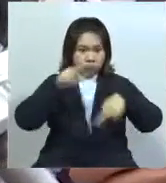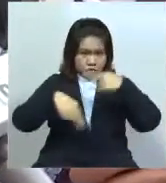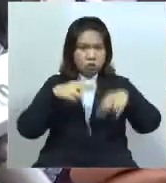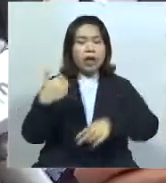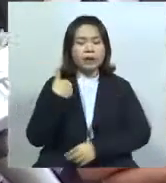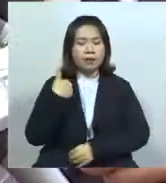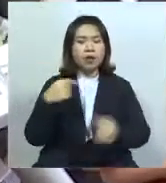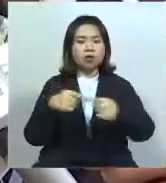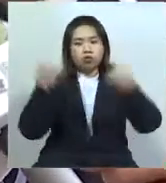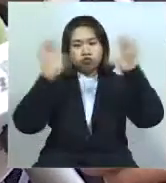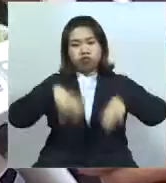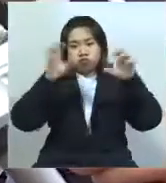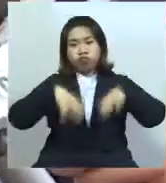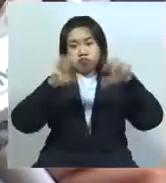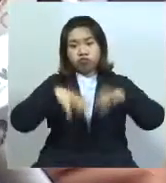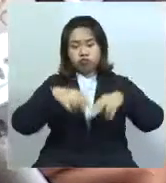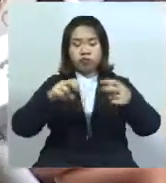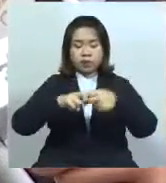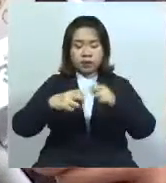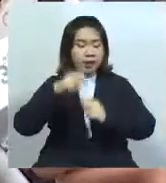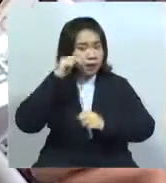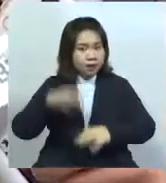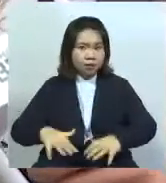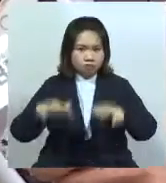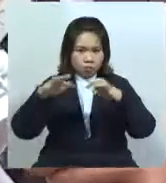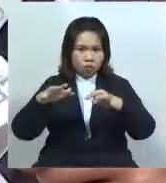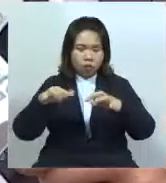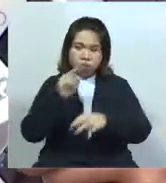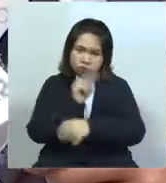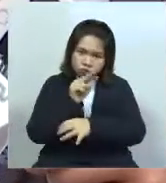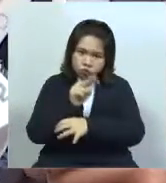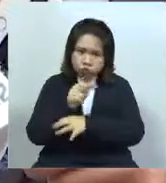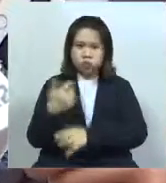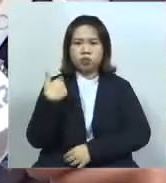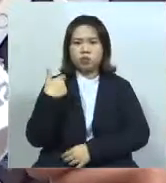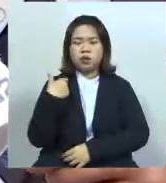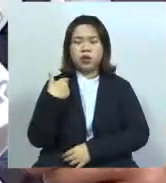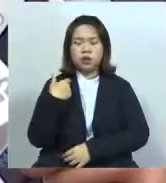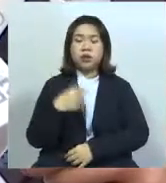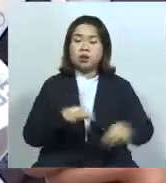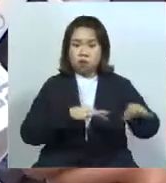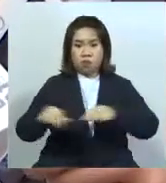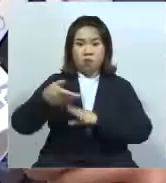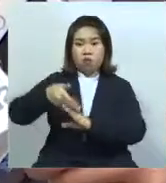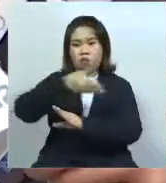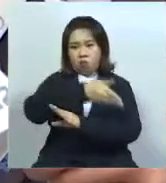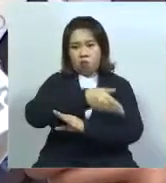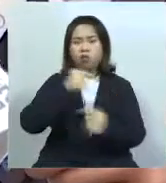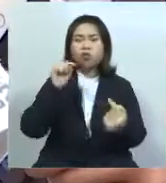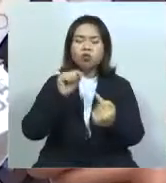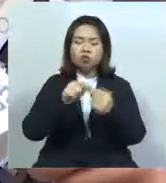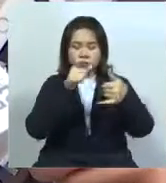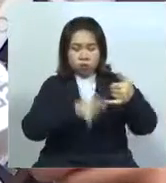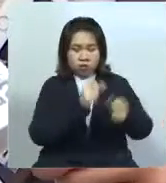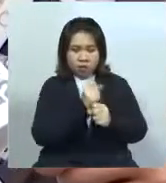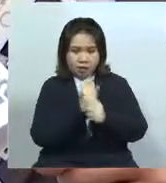กับพื้นที่ที่ฝนตกต่อเนื่องและปัญหาอุทกภัยให้มีการติดตามสถานการณ์อย่างใกล้ชิดให้มีการเตรียมความพร้อมนะครับทั้งในส่วนของเจ้าหน้า